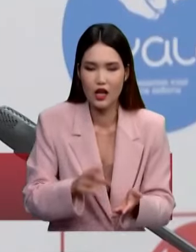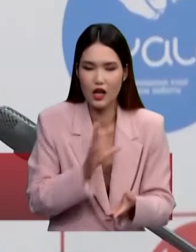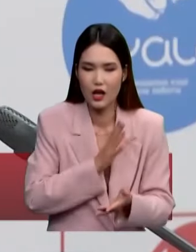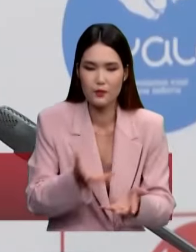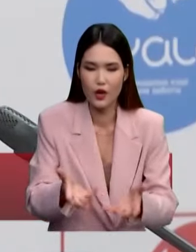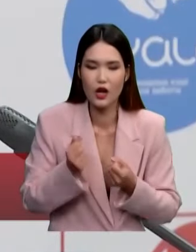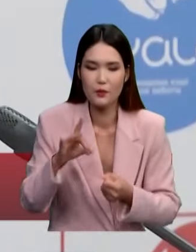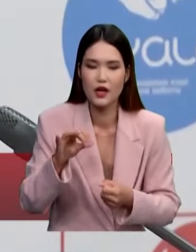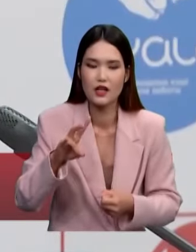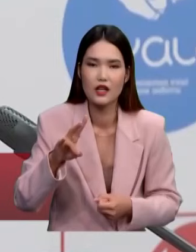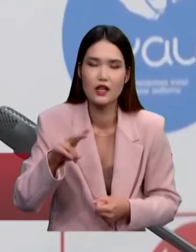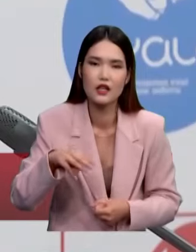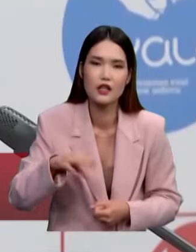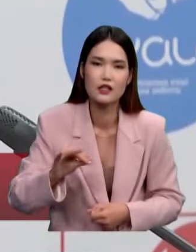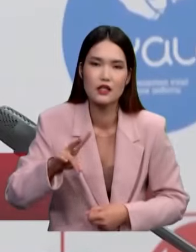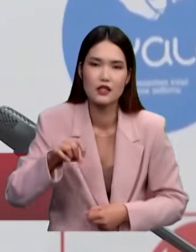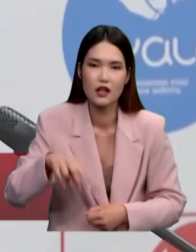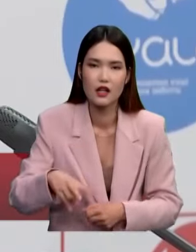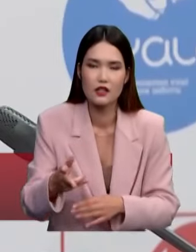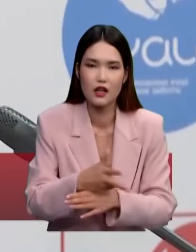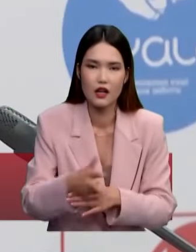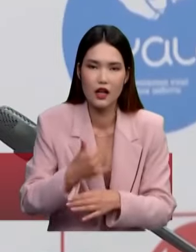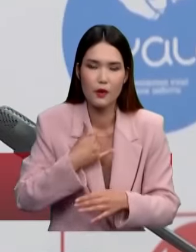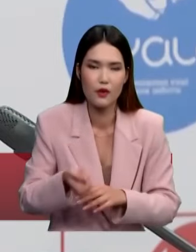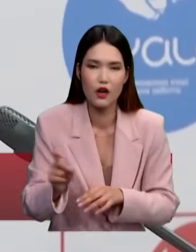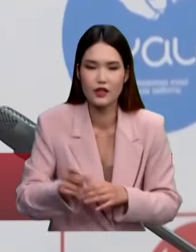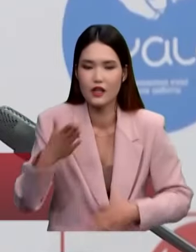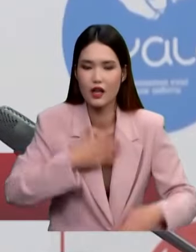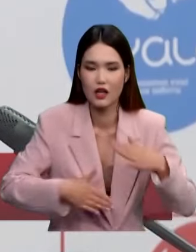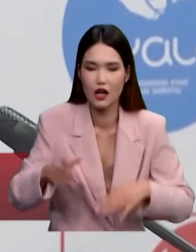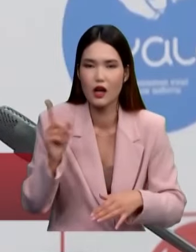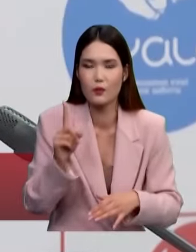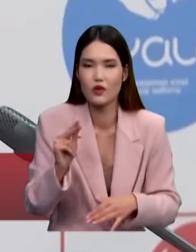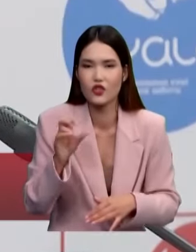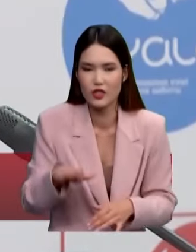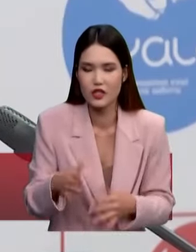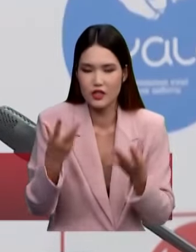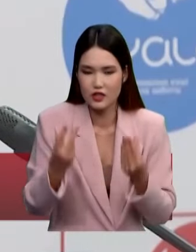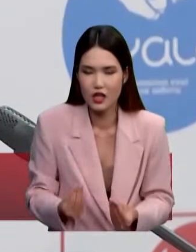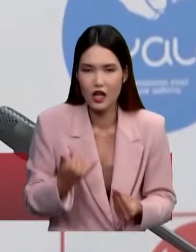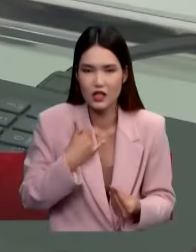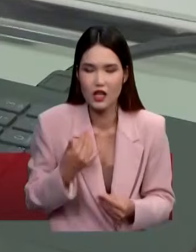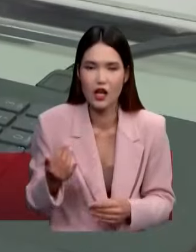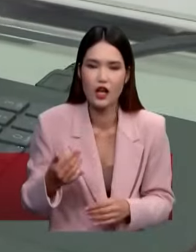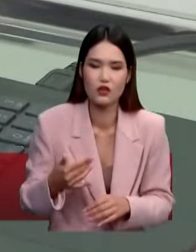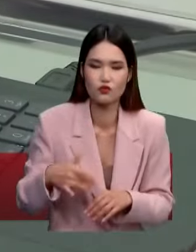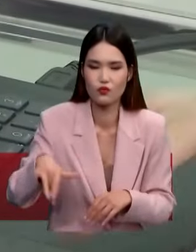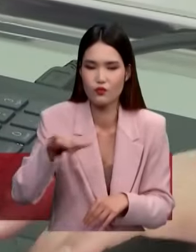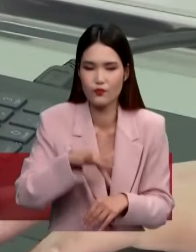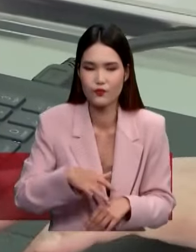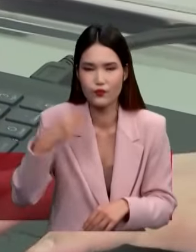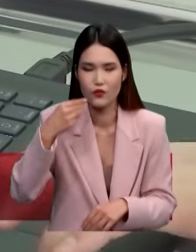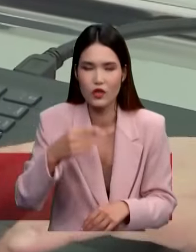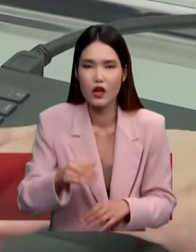приобретение ретинальной камеры. И мы очень рады, что именно честь выпала для нашего города. Проект